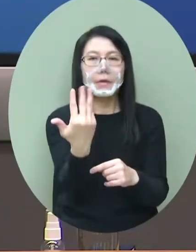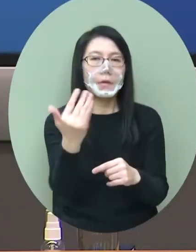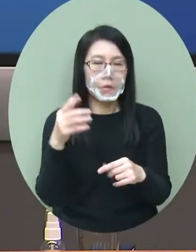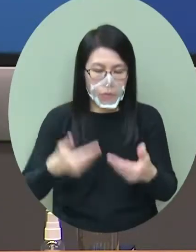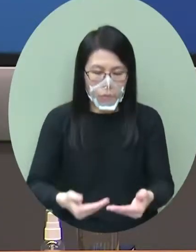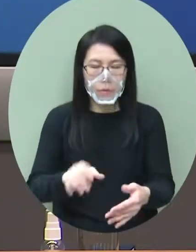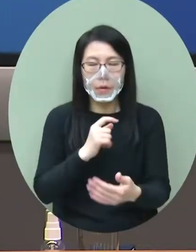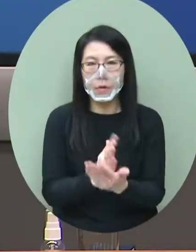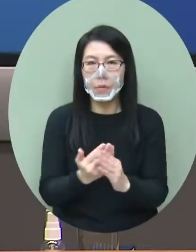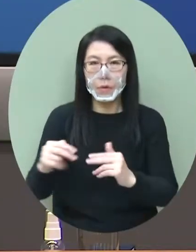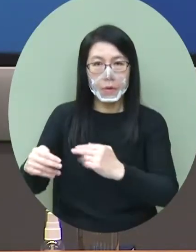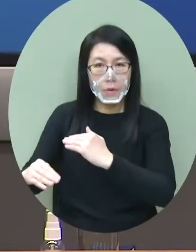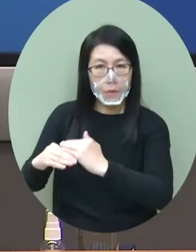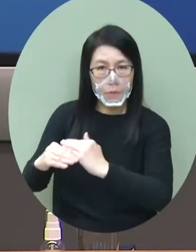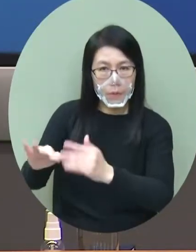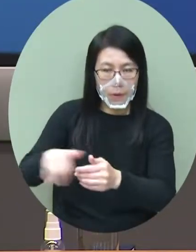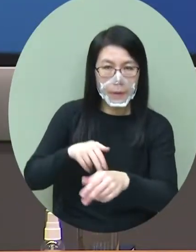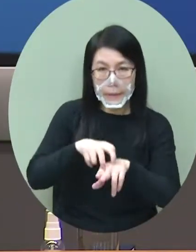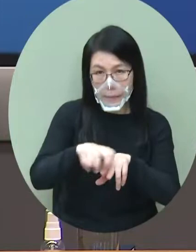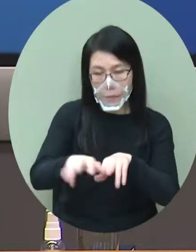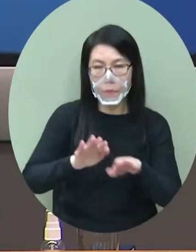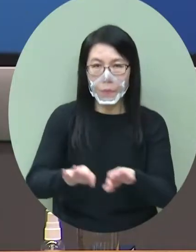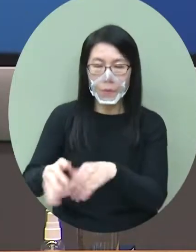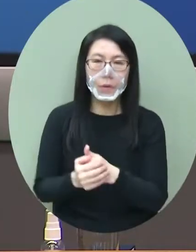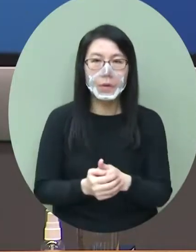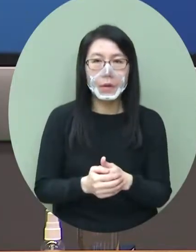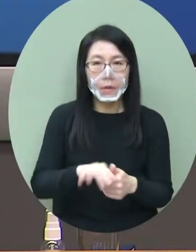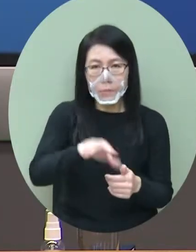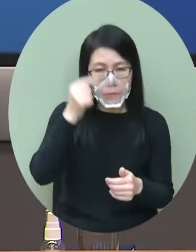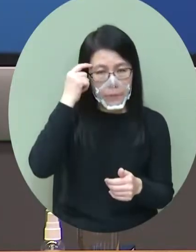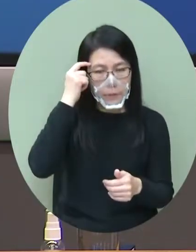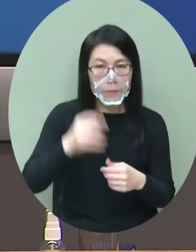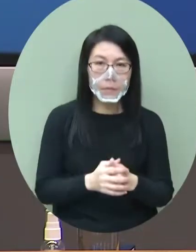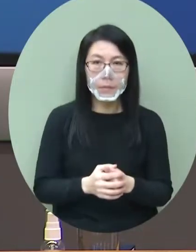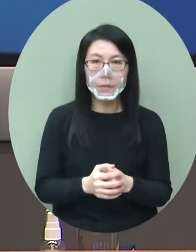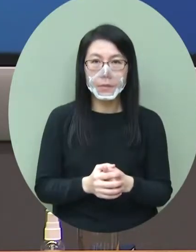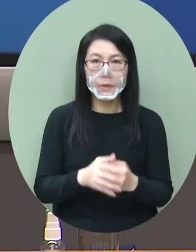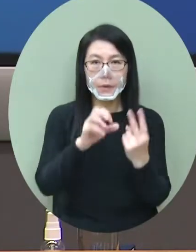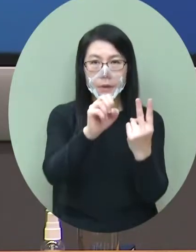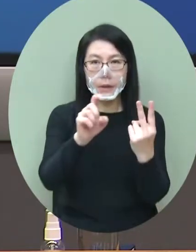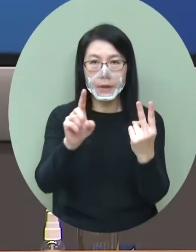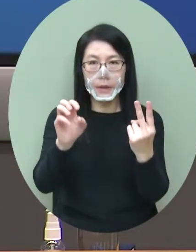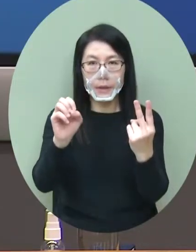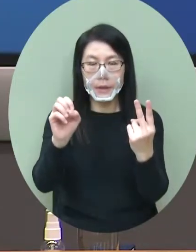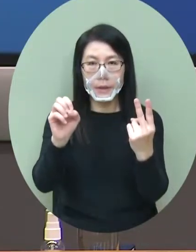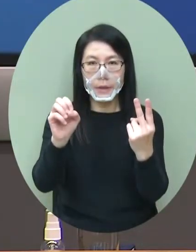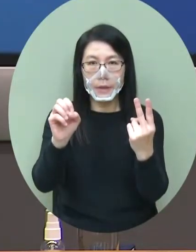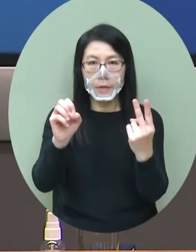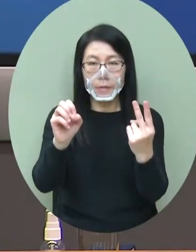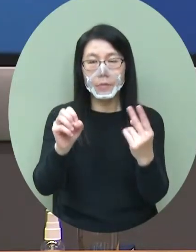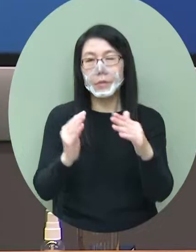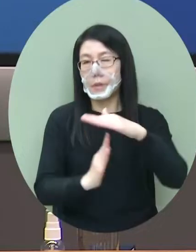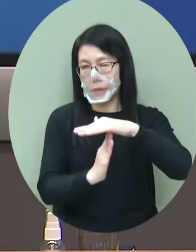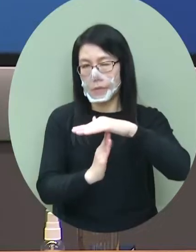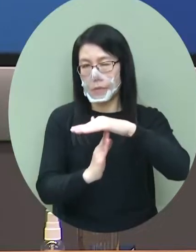10万多吨，而跨境的铁路货运服务呢大家都知道了。从2021年开